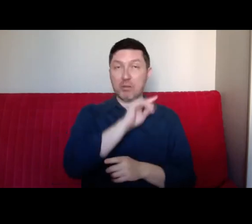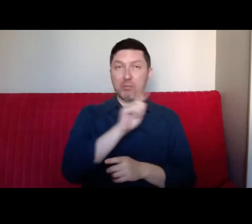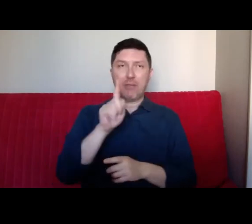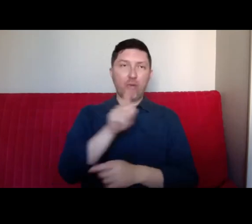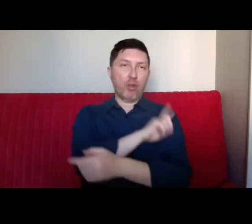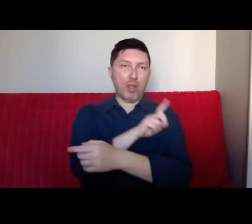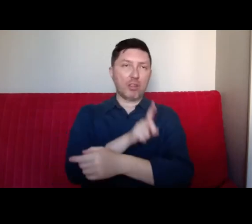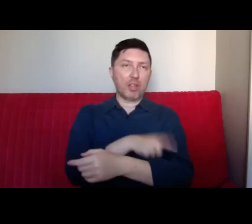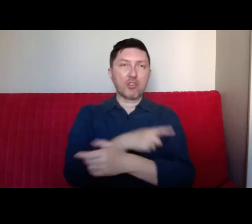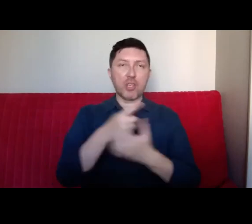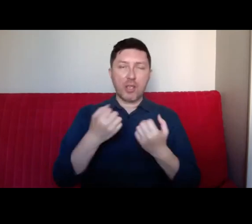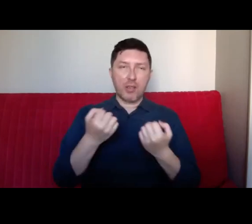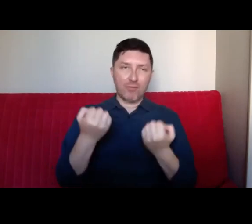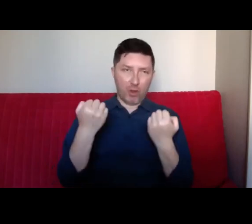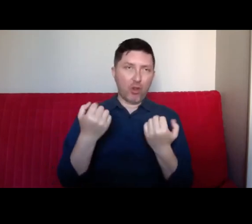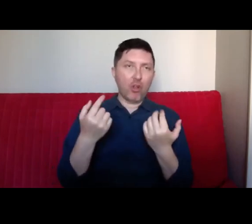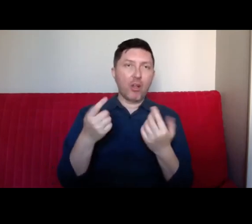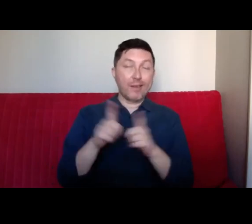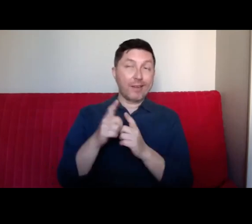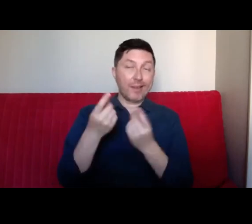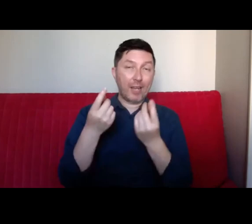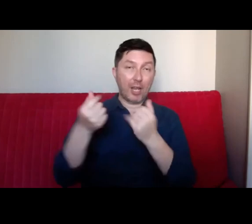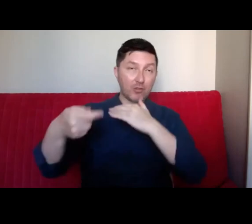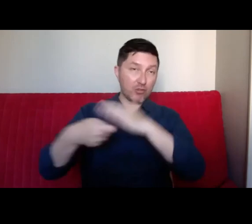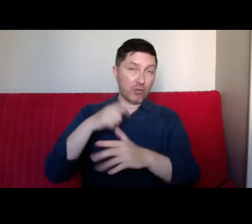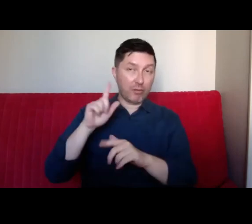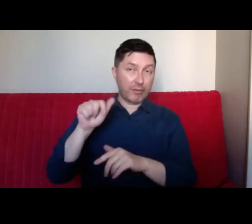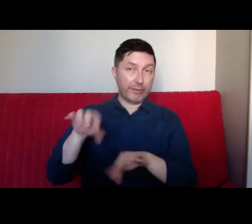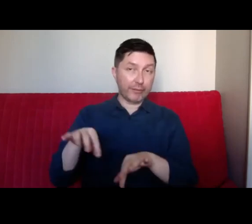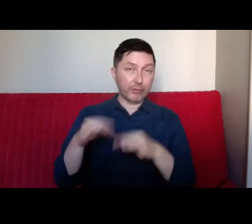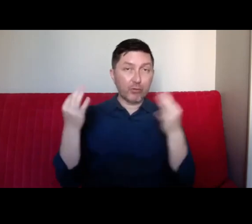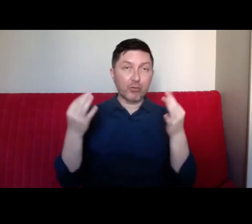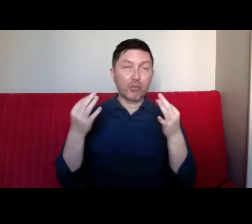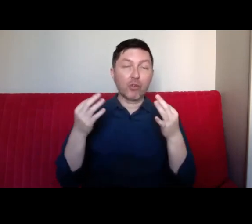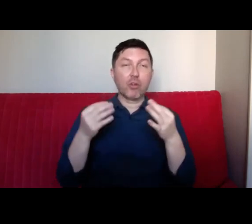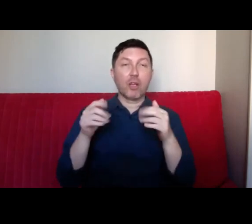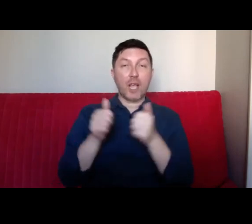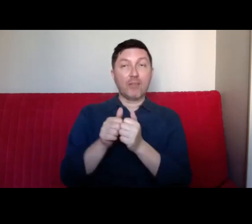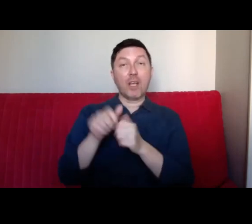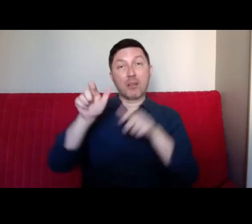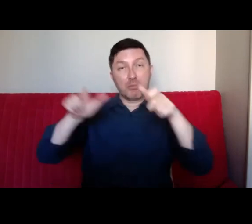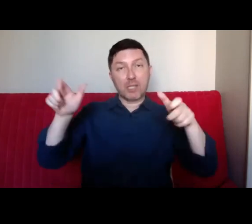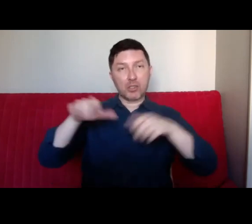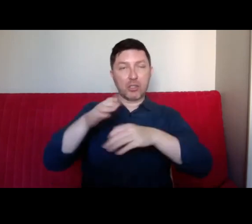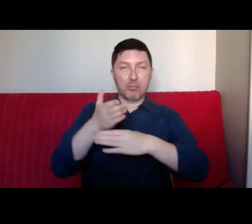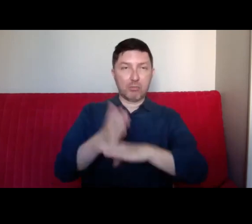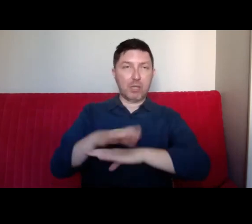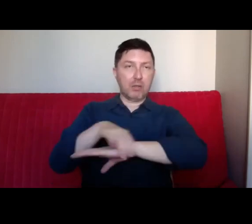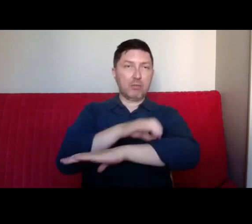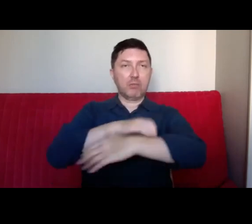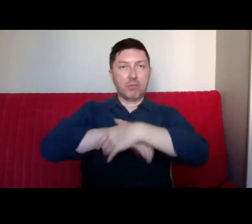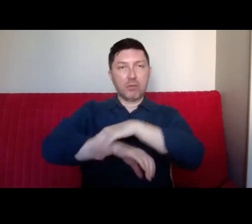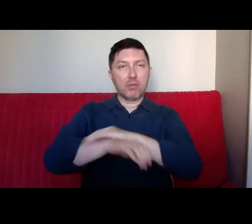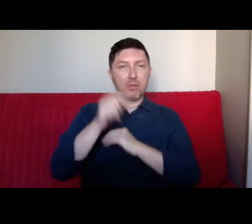une disponibilité financière, ressources humaines pour lancer, pour contacter